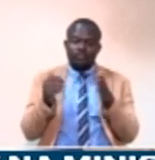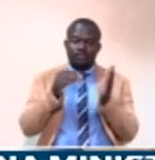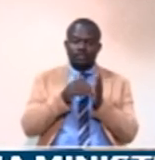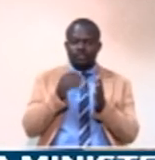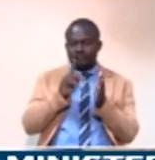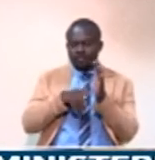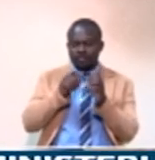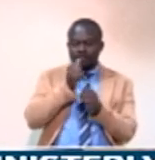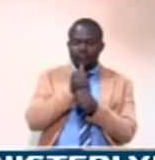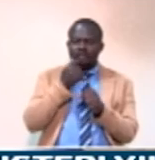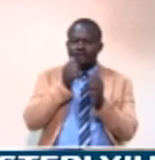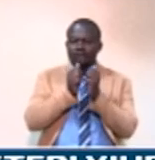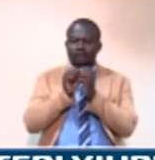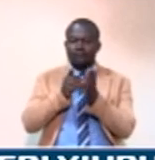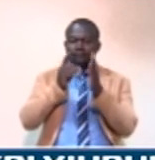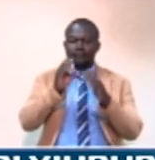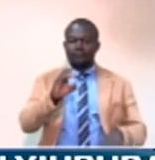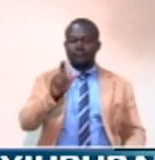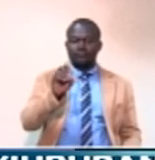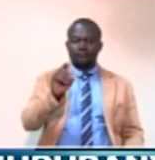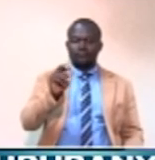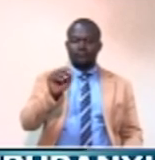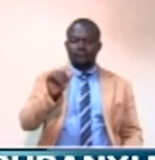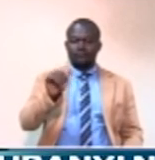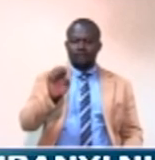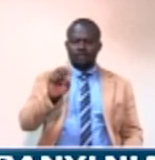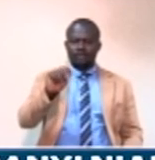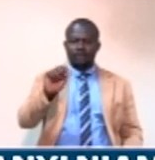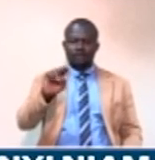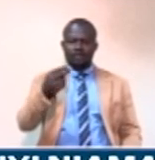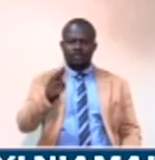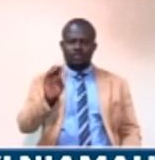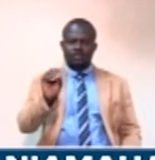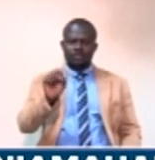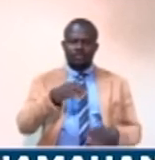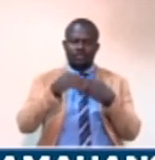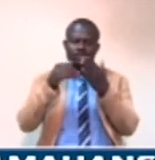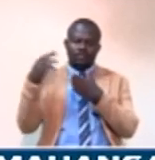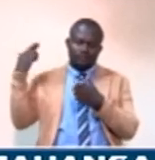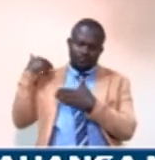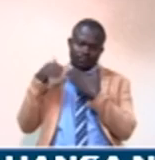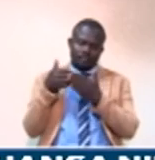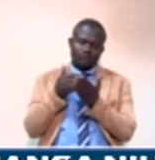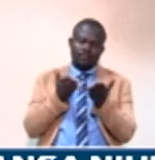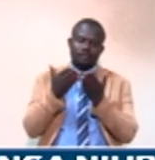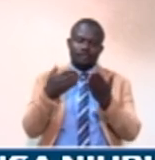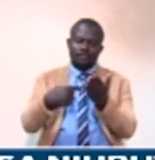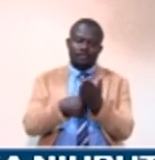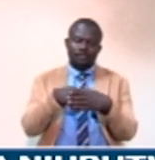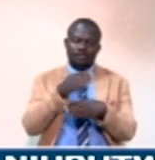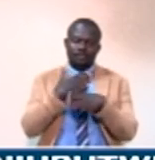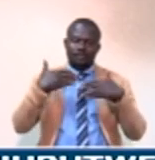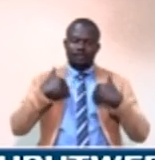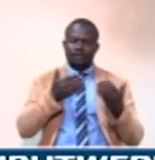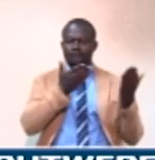ni iki gikwiriye gukorwa. Turi kumwe na Dr. Corneille Ntihabose, akaba ari umuyobozi ushinzwe serivisi z'ubuvuzi muri